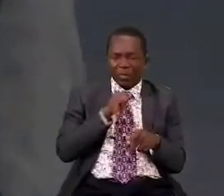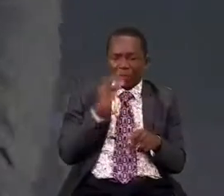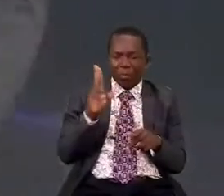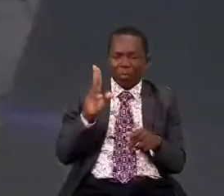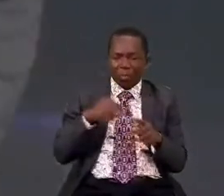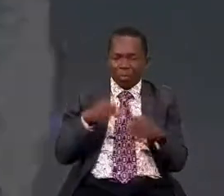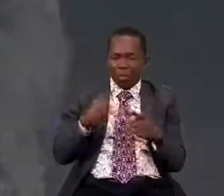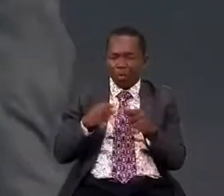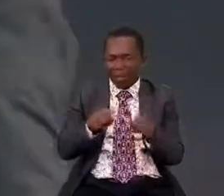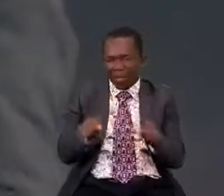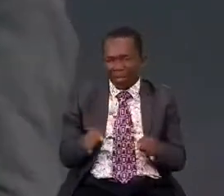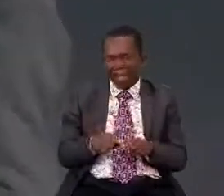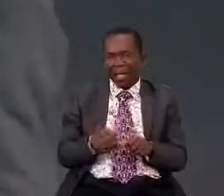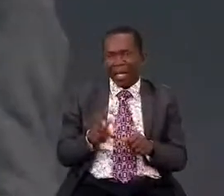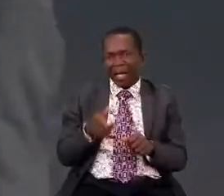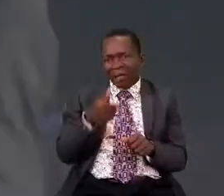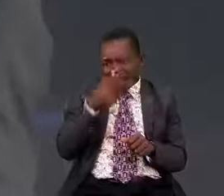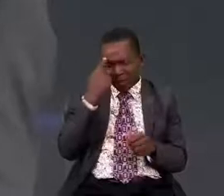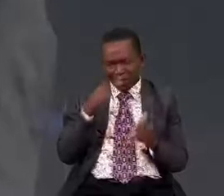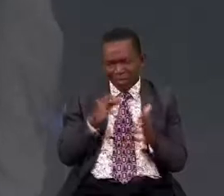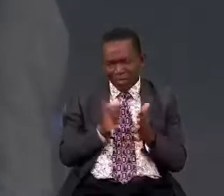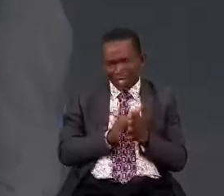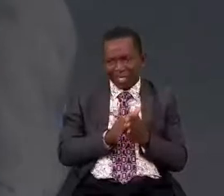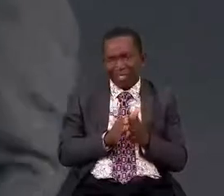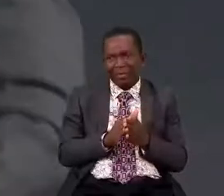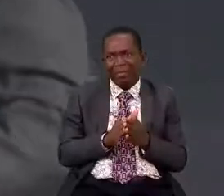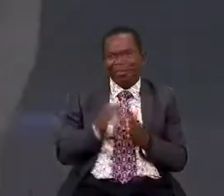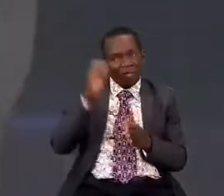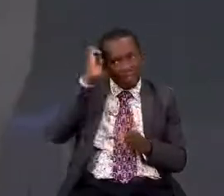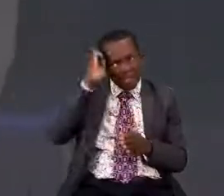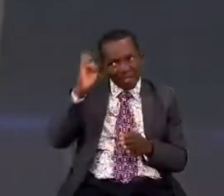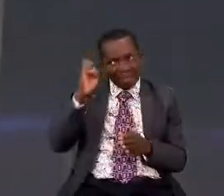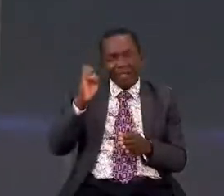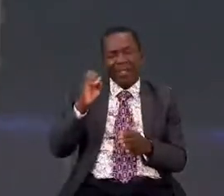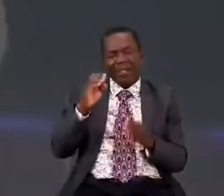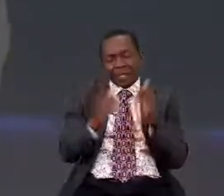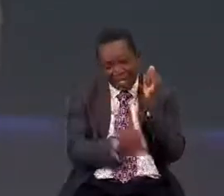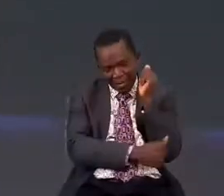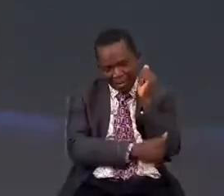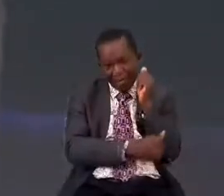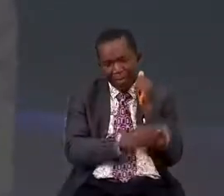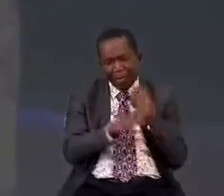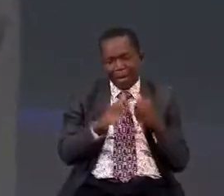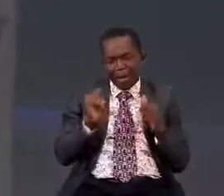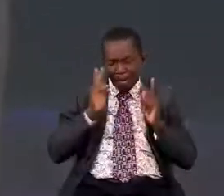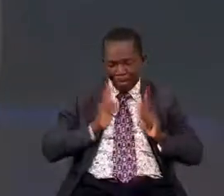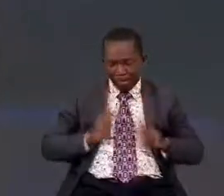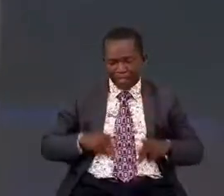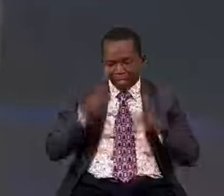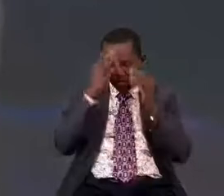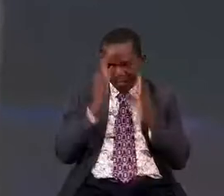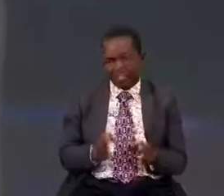par la décision personnelle, lui, par la dépendance totale en Dieu,